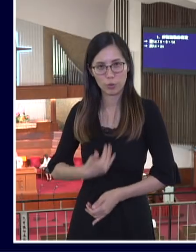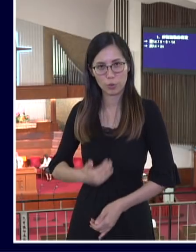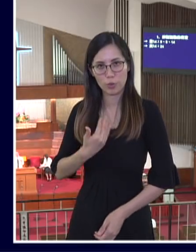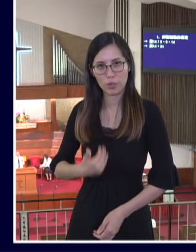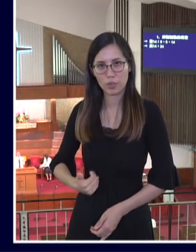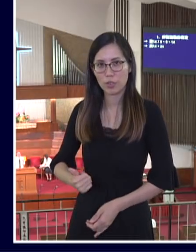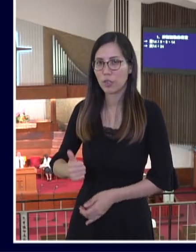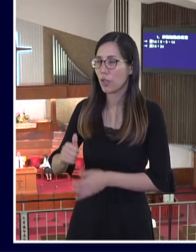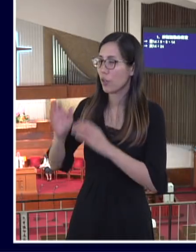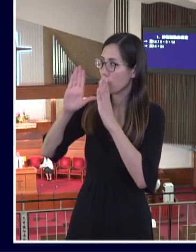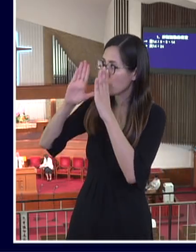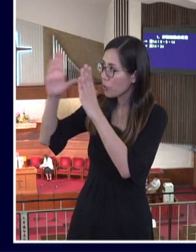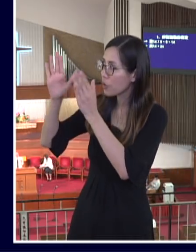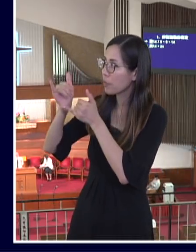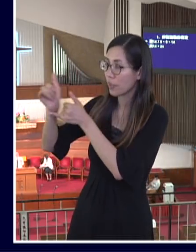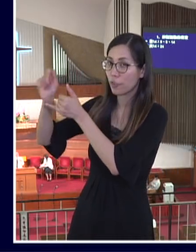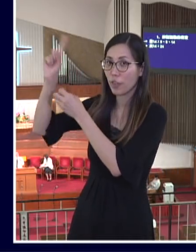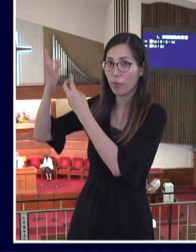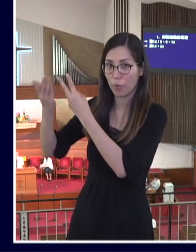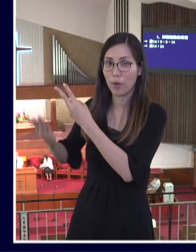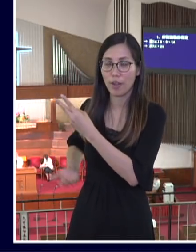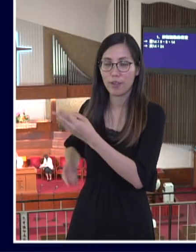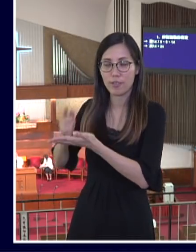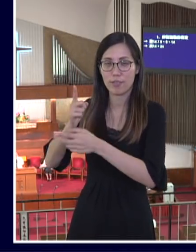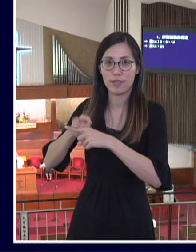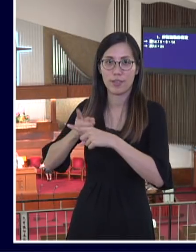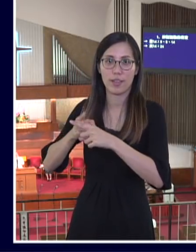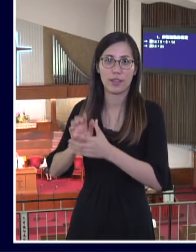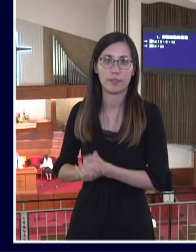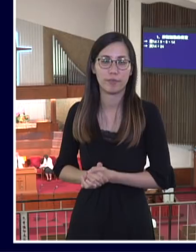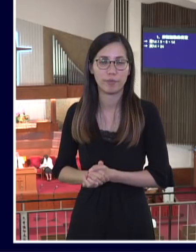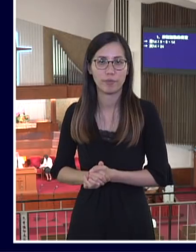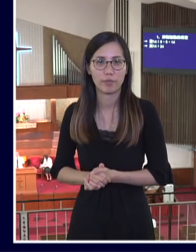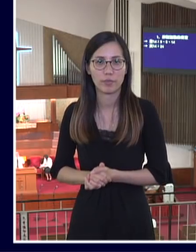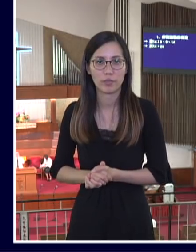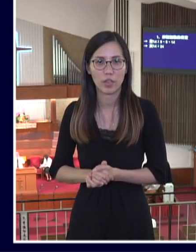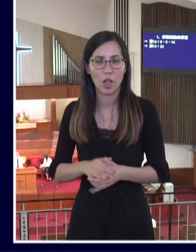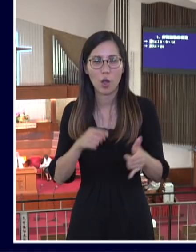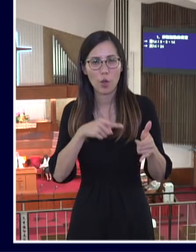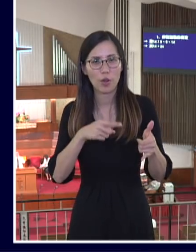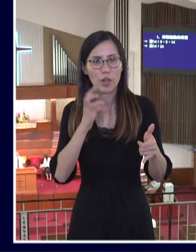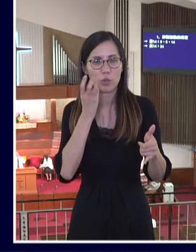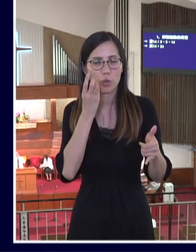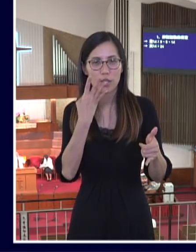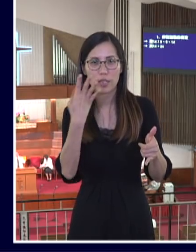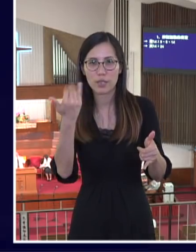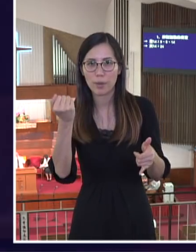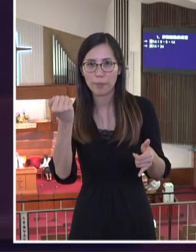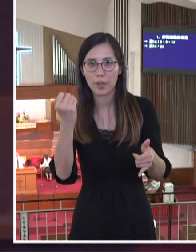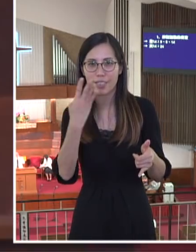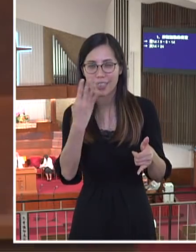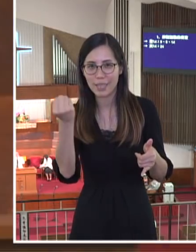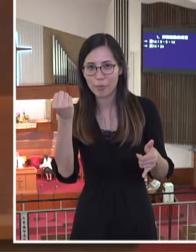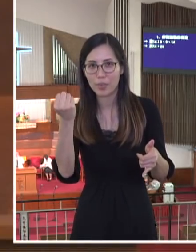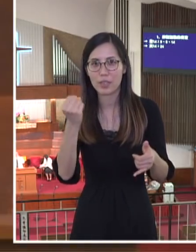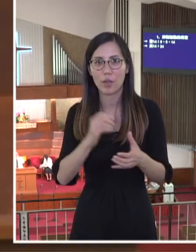记第14章24节讲的加勒他是40岁的时候，刚才如果大家记得经文都讲到加勒在40岁的时候